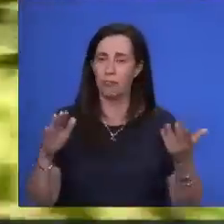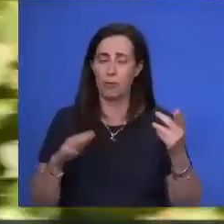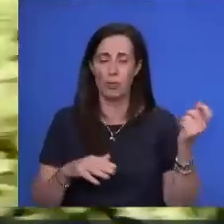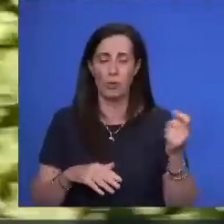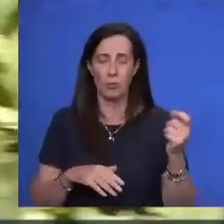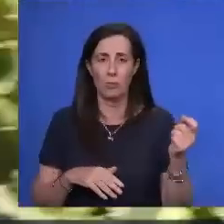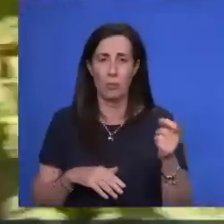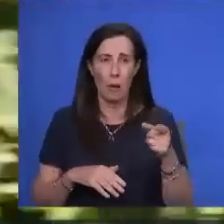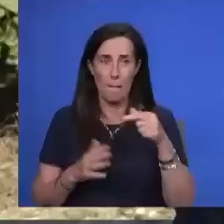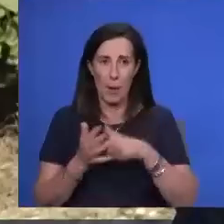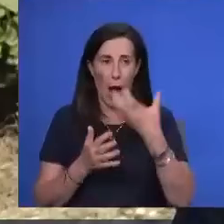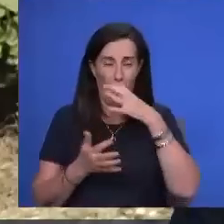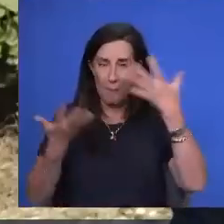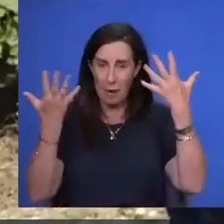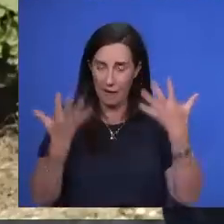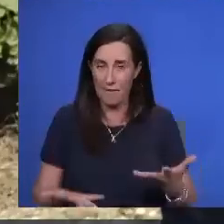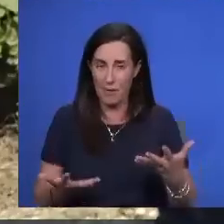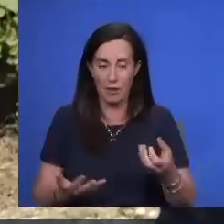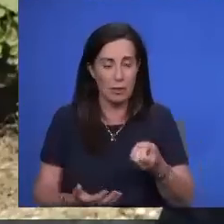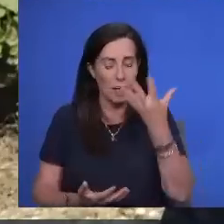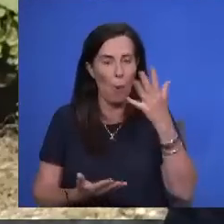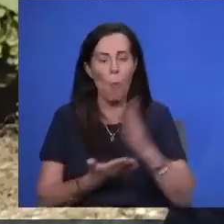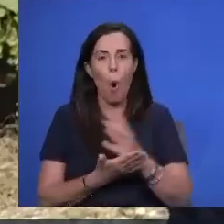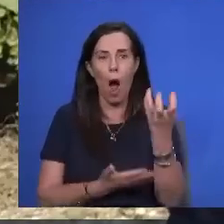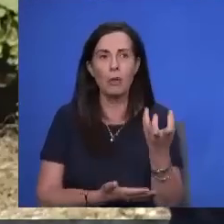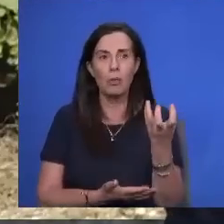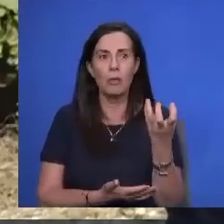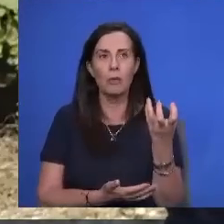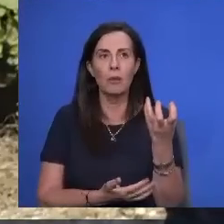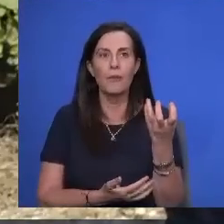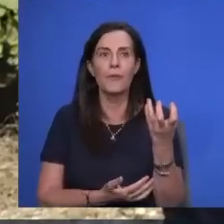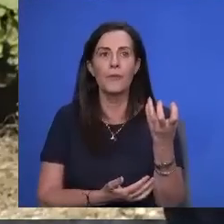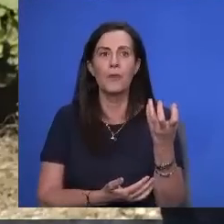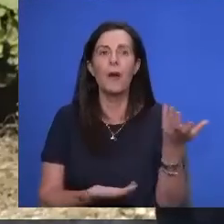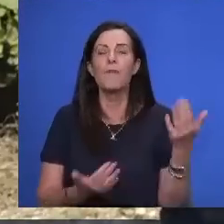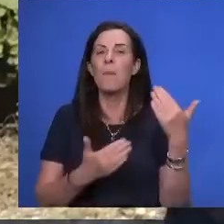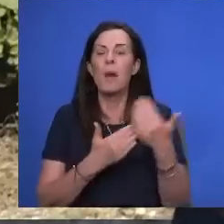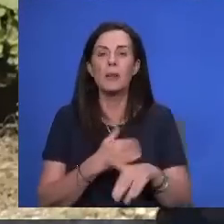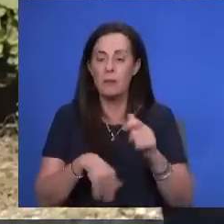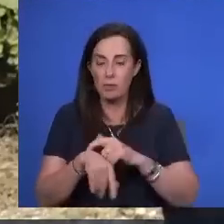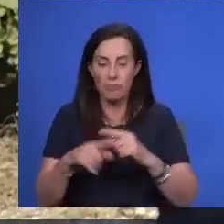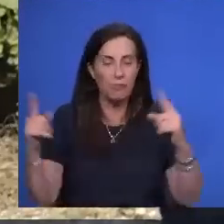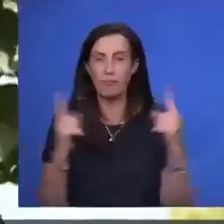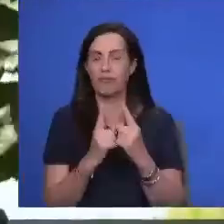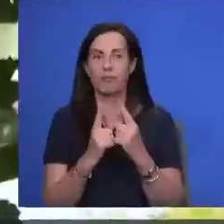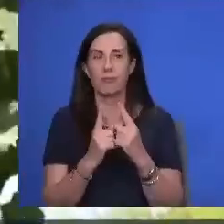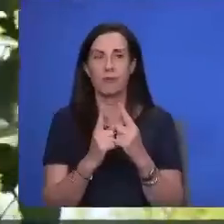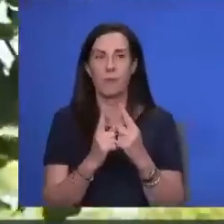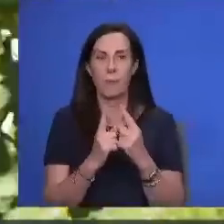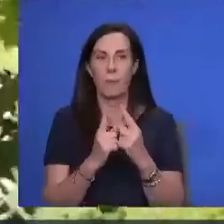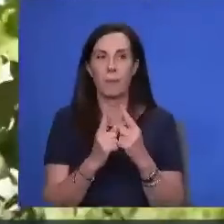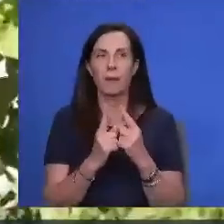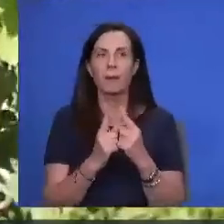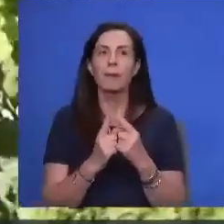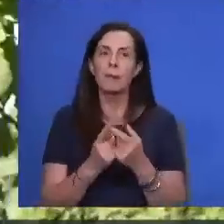הקרובים. כתוצאה מחום מאוד מוקדם, צמח מבשיל. מוקדם מדי, ואז בסופו של דבר על ציר הזמן הולכת ותוחת